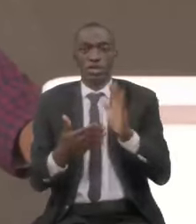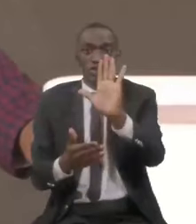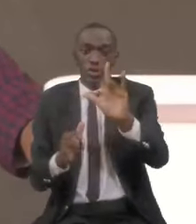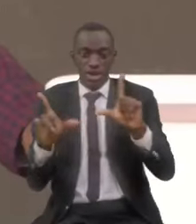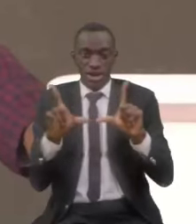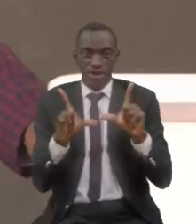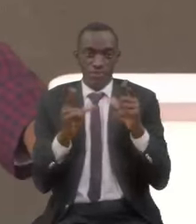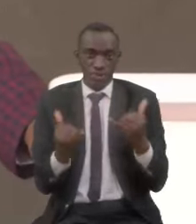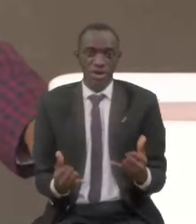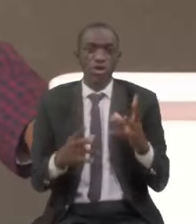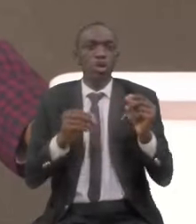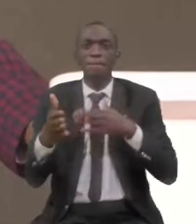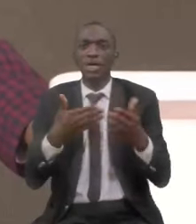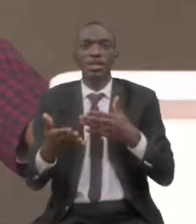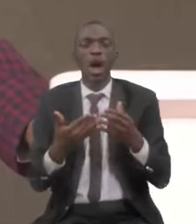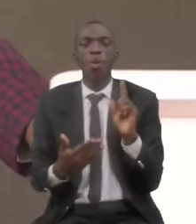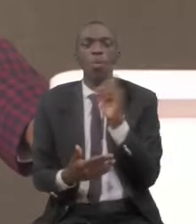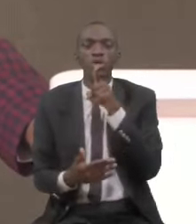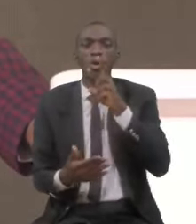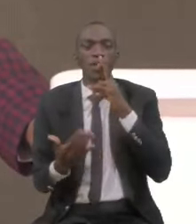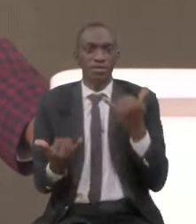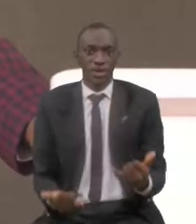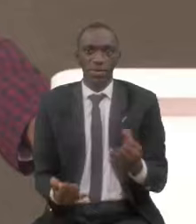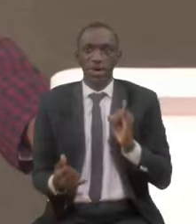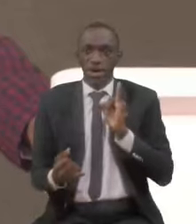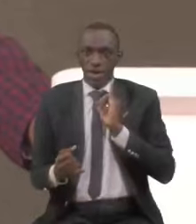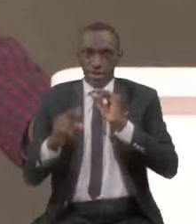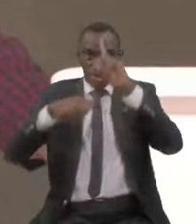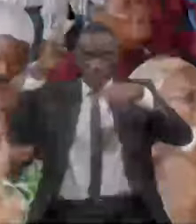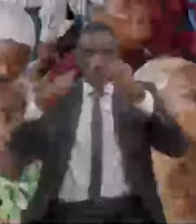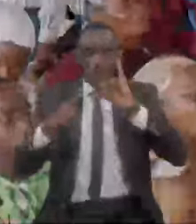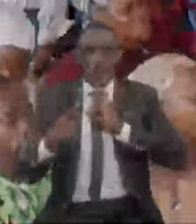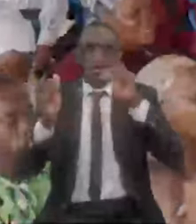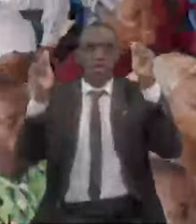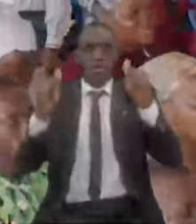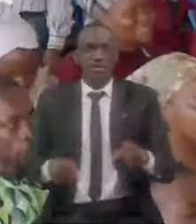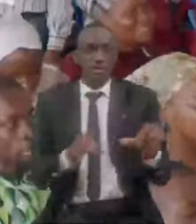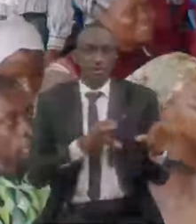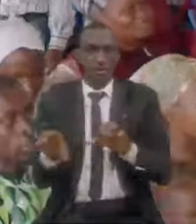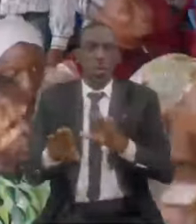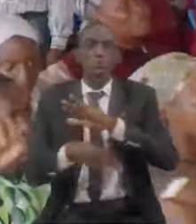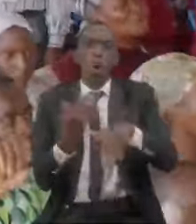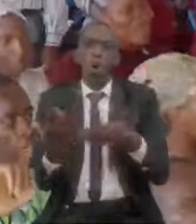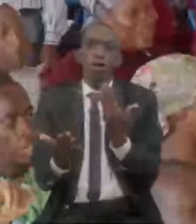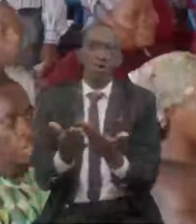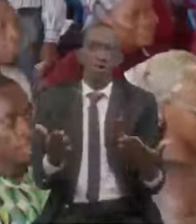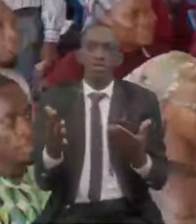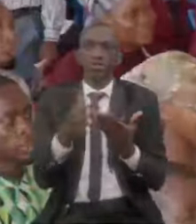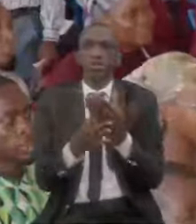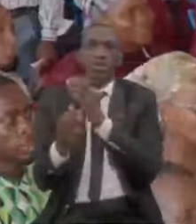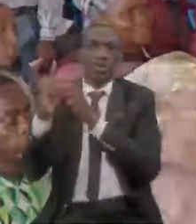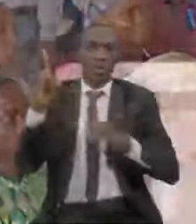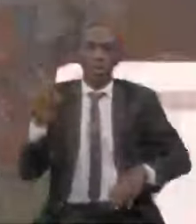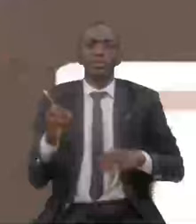importe ton niveau, moi, je peux tout par Christ qui